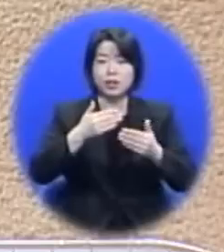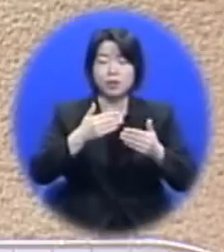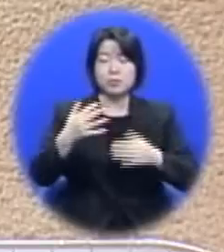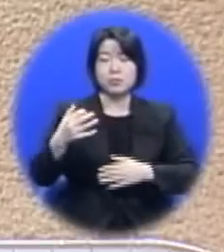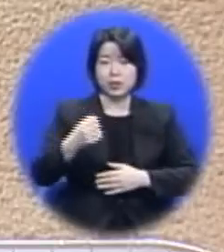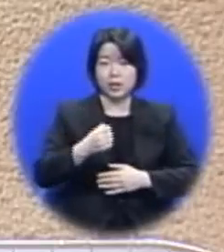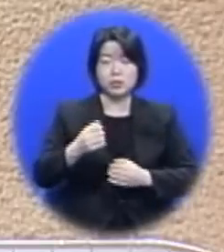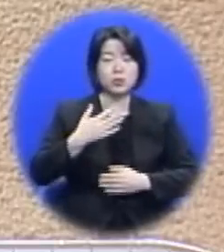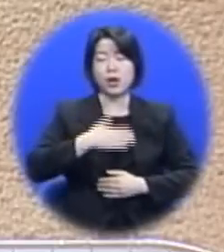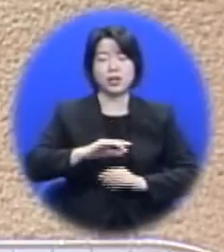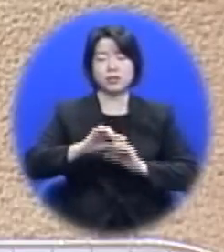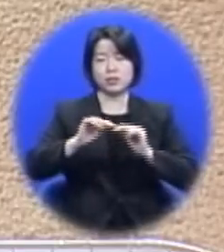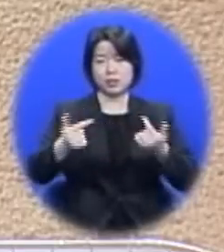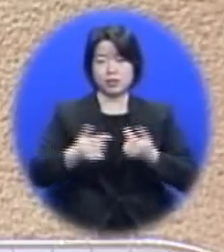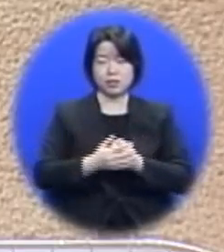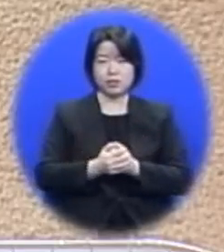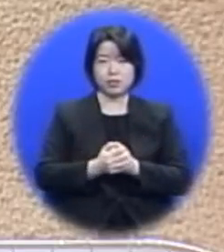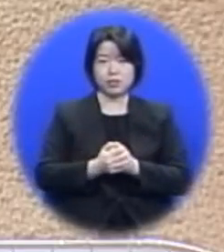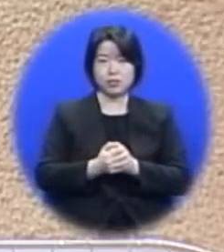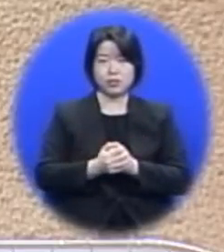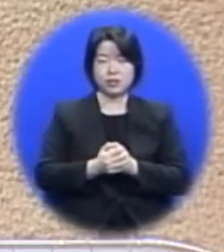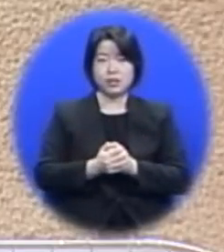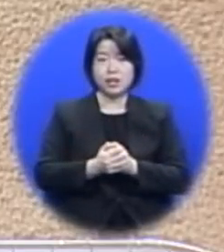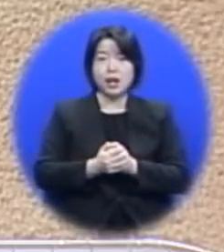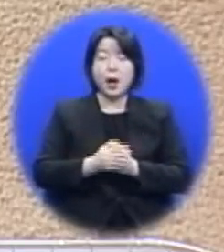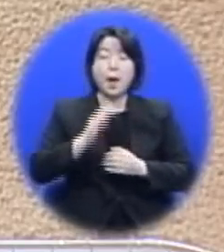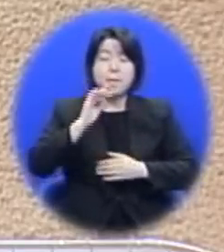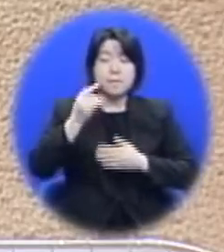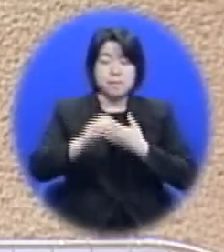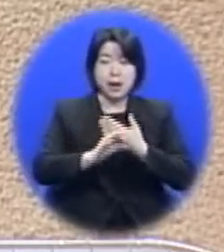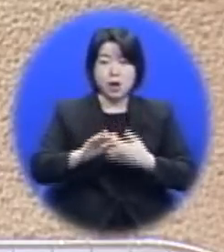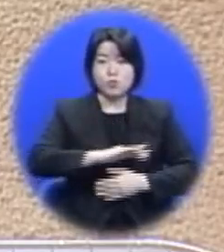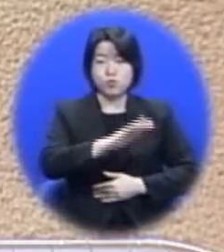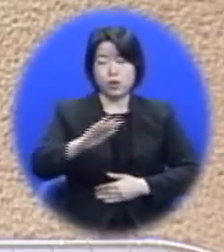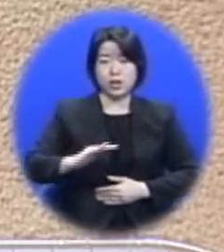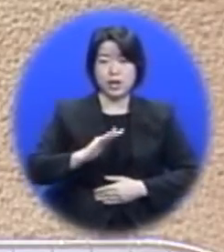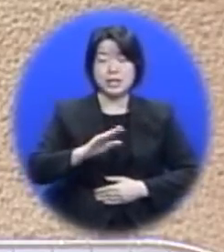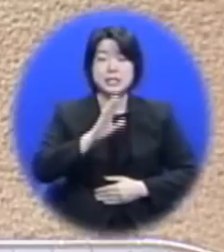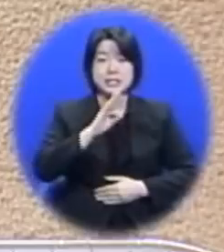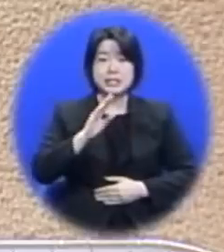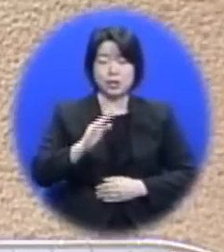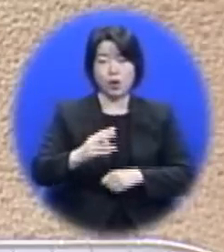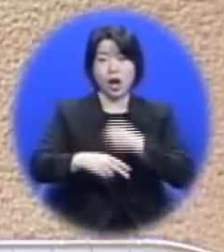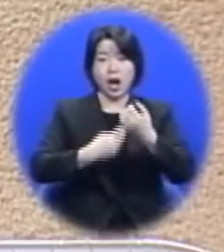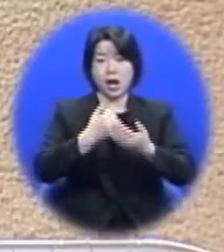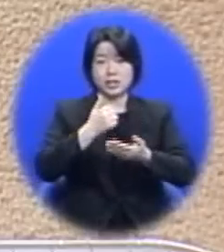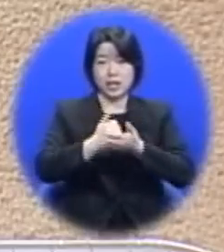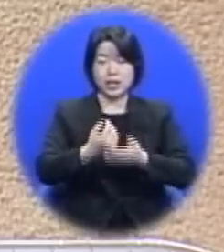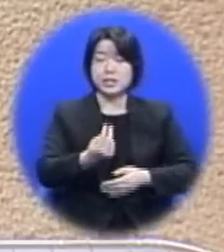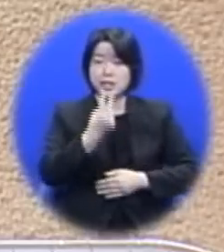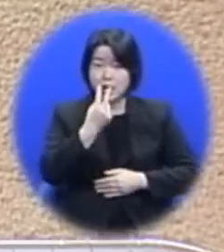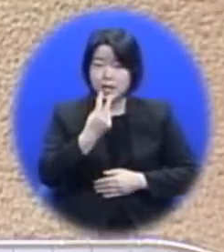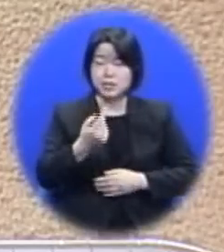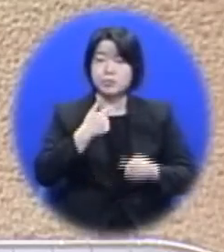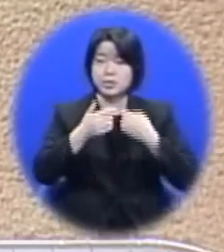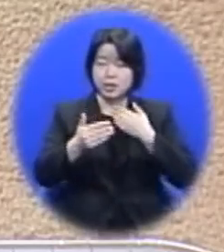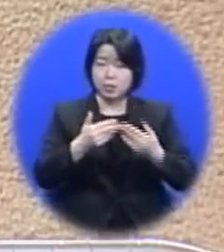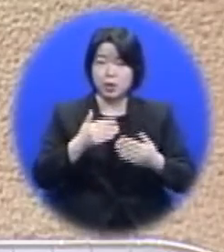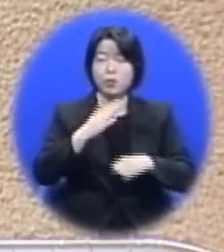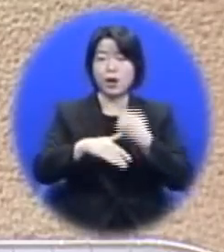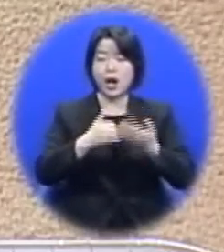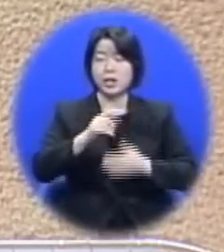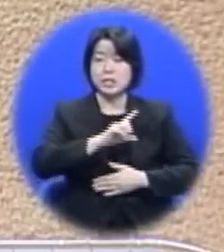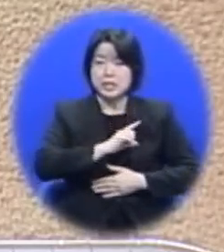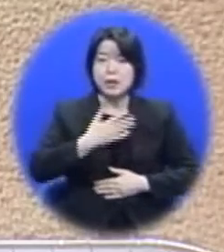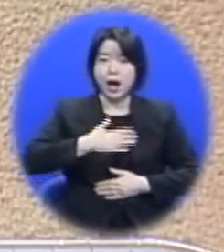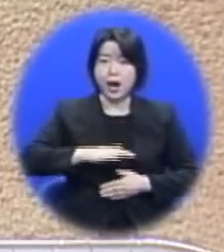것이 아닌 것이 안타까운 것입니다. 만약에 우리가 실제로 하나님, 살아계신 하나님을 체험하고 하나님의 이름을